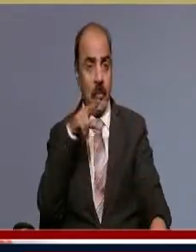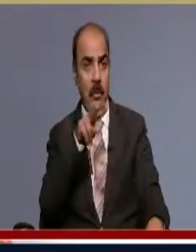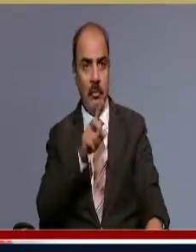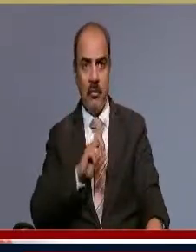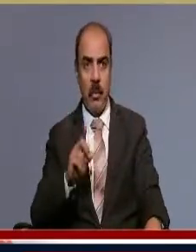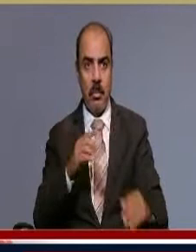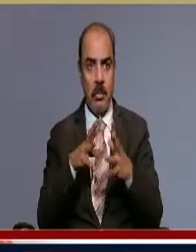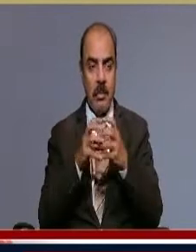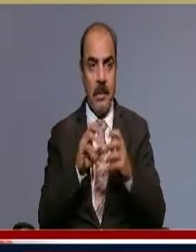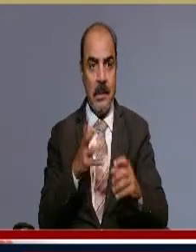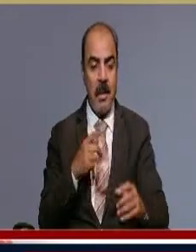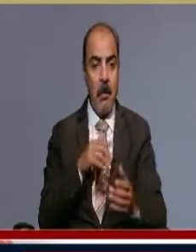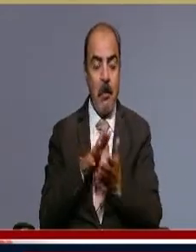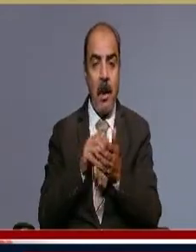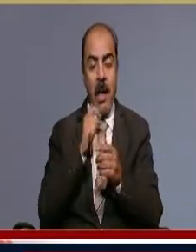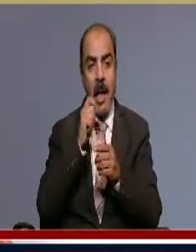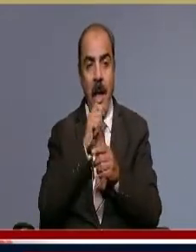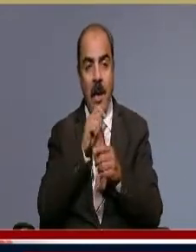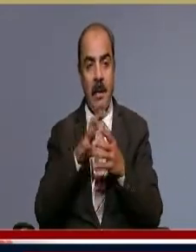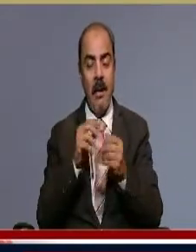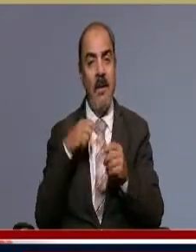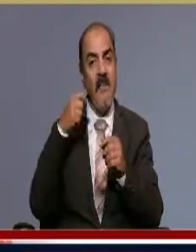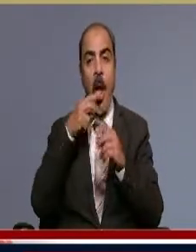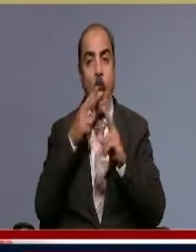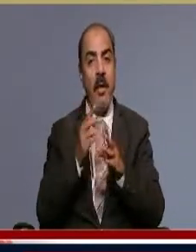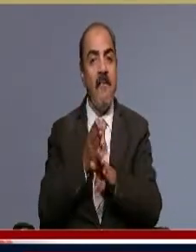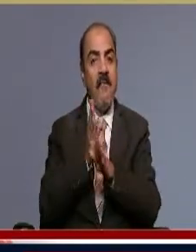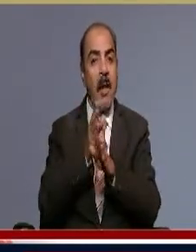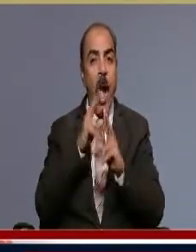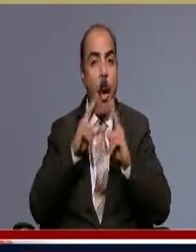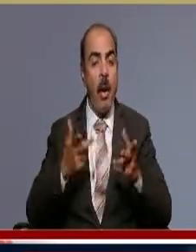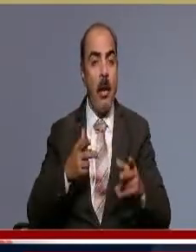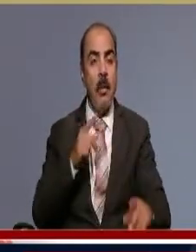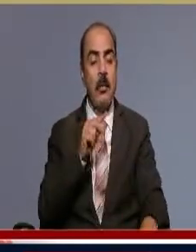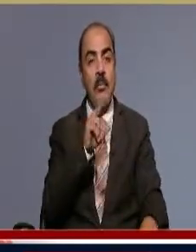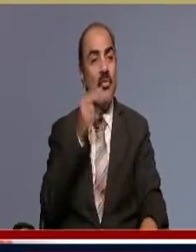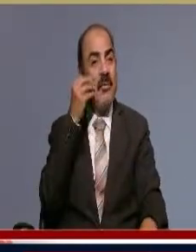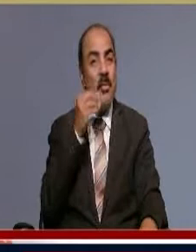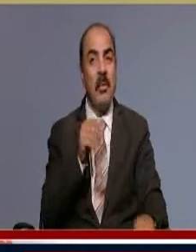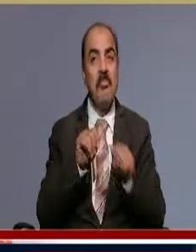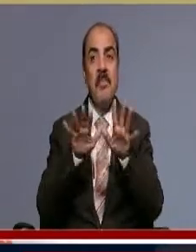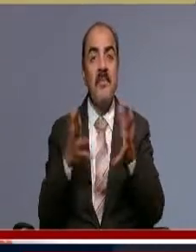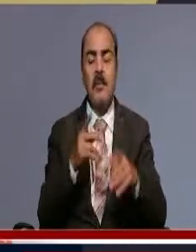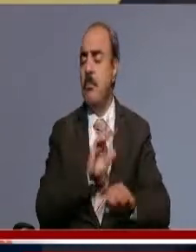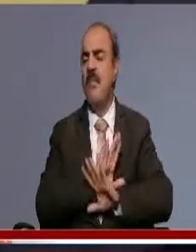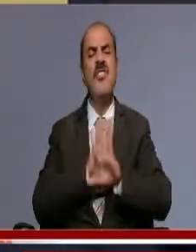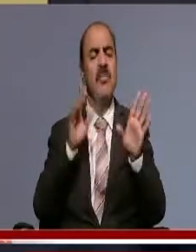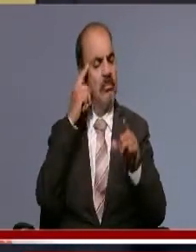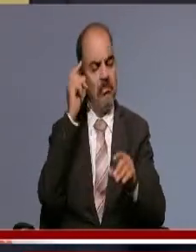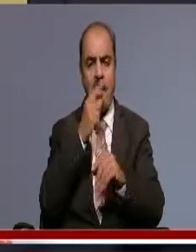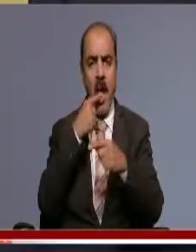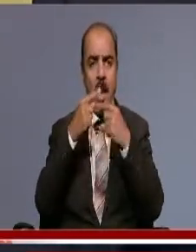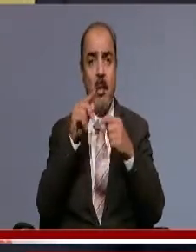فين، ما يعرفوش ان حضراتكم اللي هتشوفوا الفيديو ده، ويمكن اتفاجئوا. قبل التصوير كنت بحاول ان